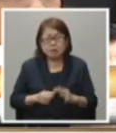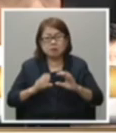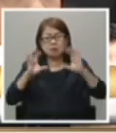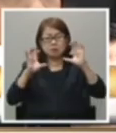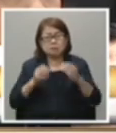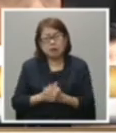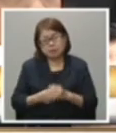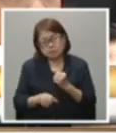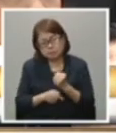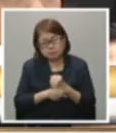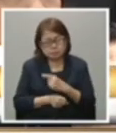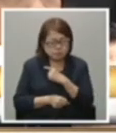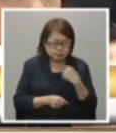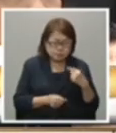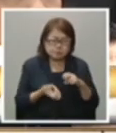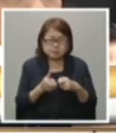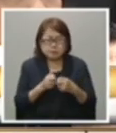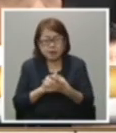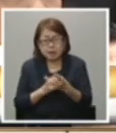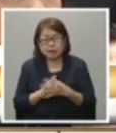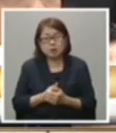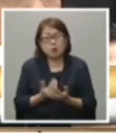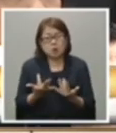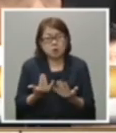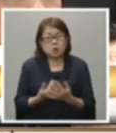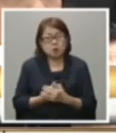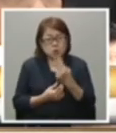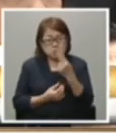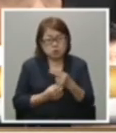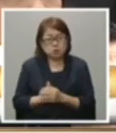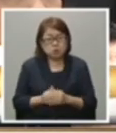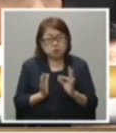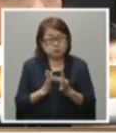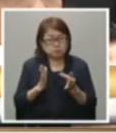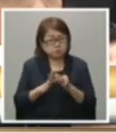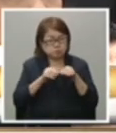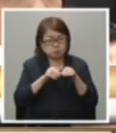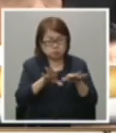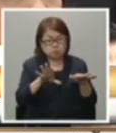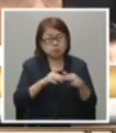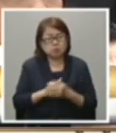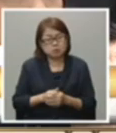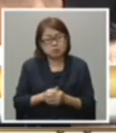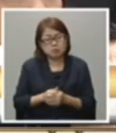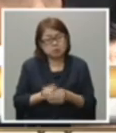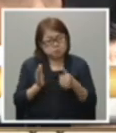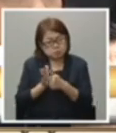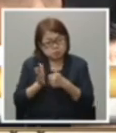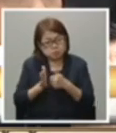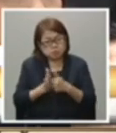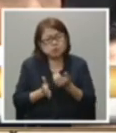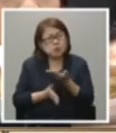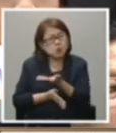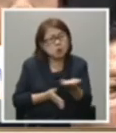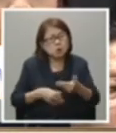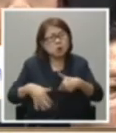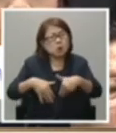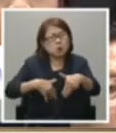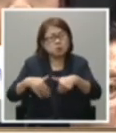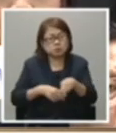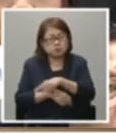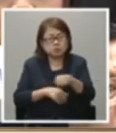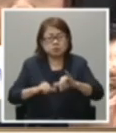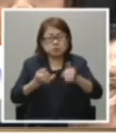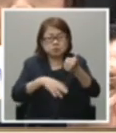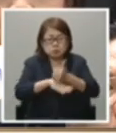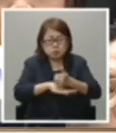ไงเดี๋ยวจะขออนุญาตให้พรรคเพื่อไทยตั้งโพลใน Facebook นะคะแล้วก็เรียนเชิญพี่น้องทุกคนผู้ประกอบ